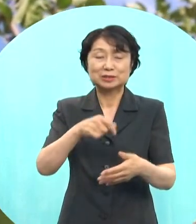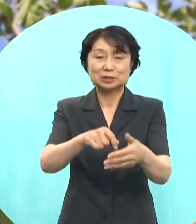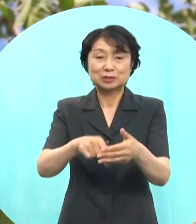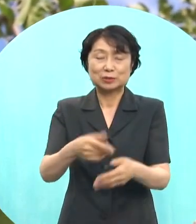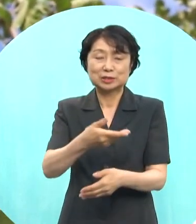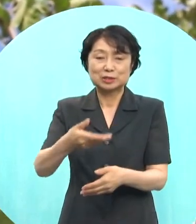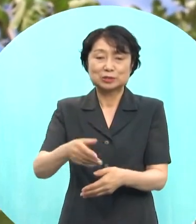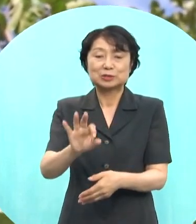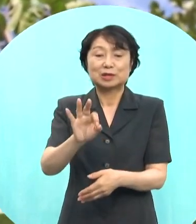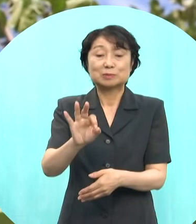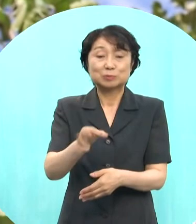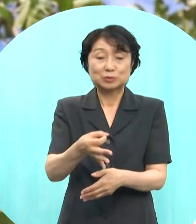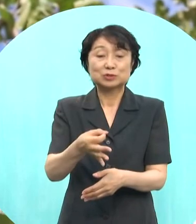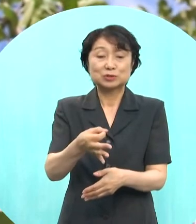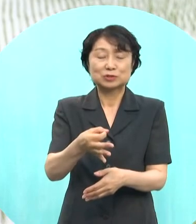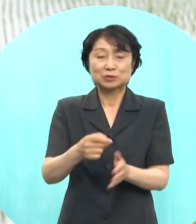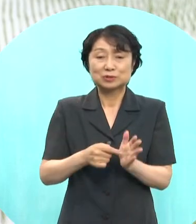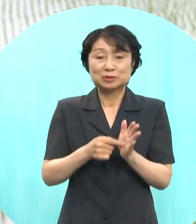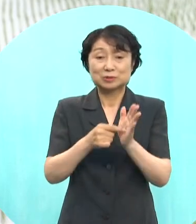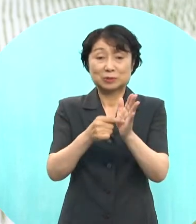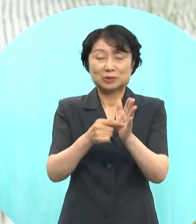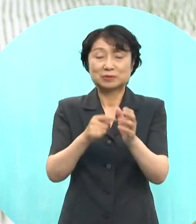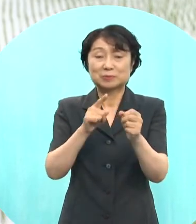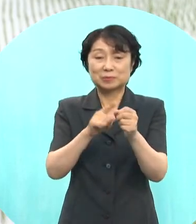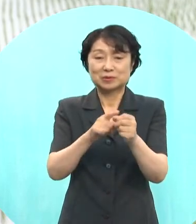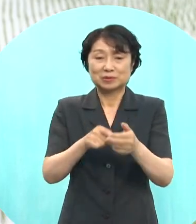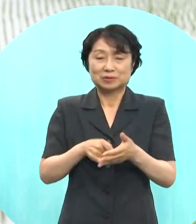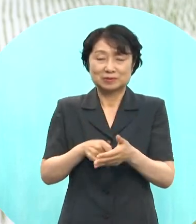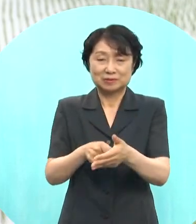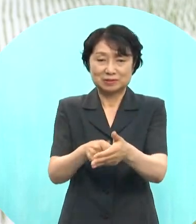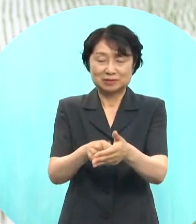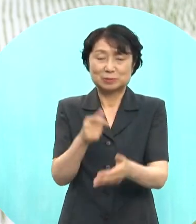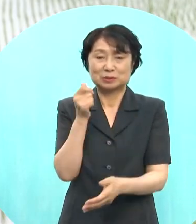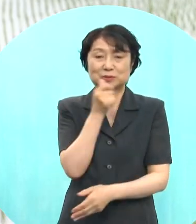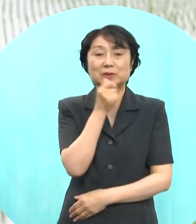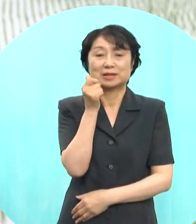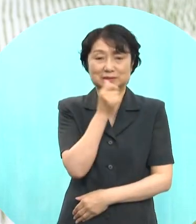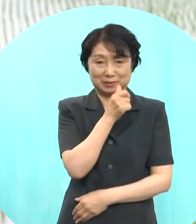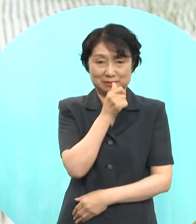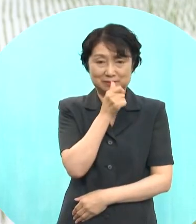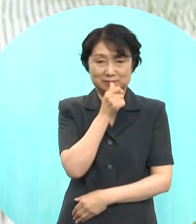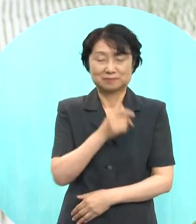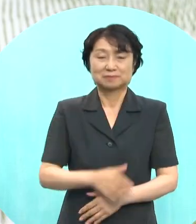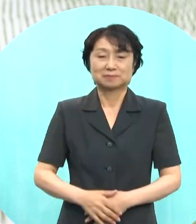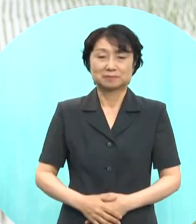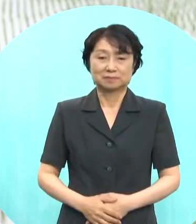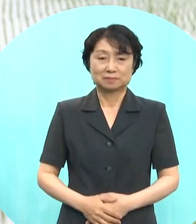口市産農林水産物の知名度向上の取り組みをご紹介します。